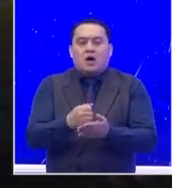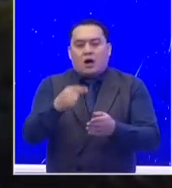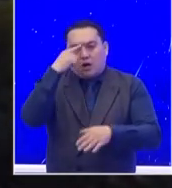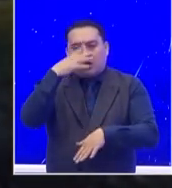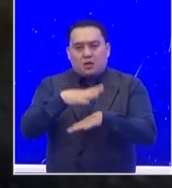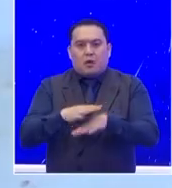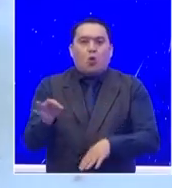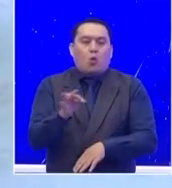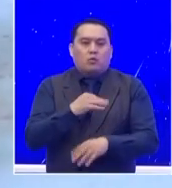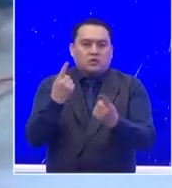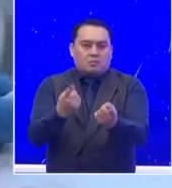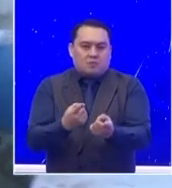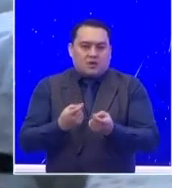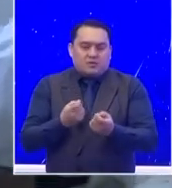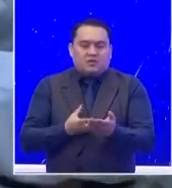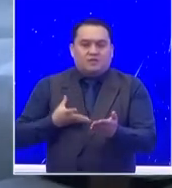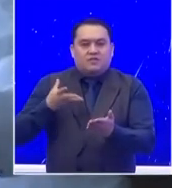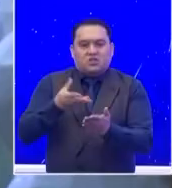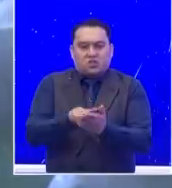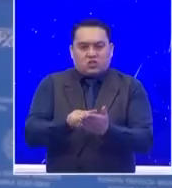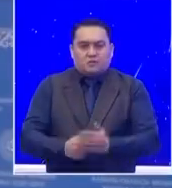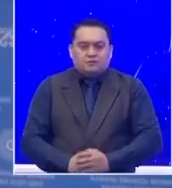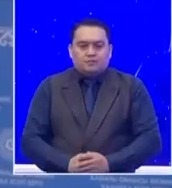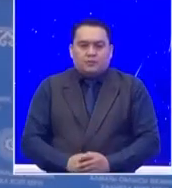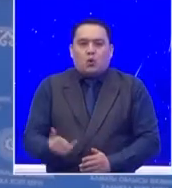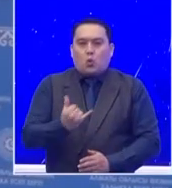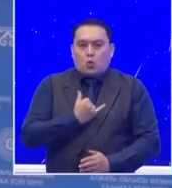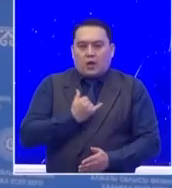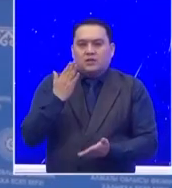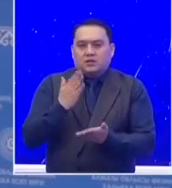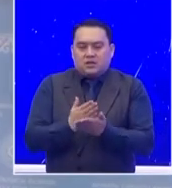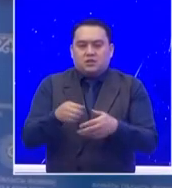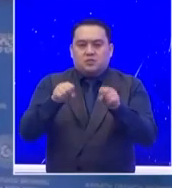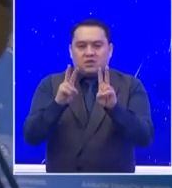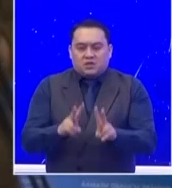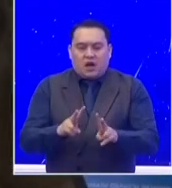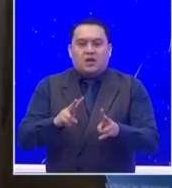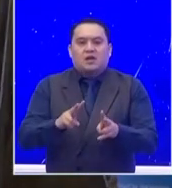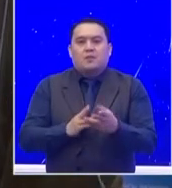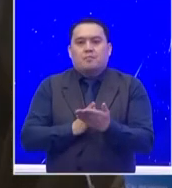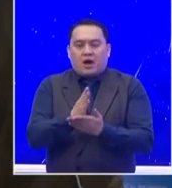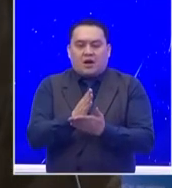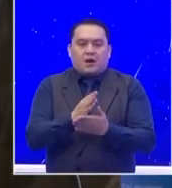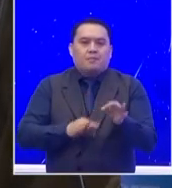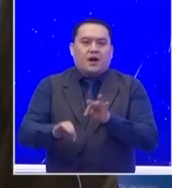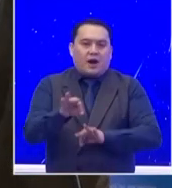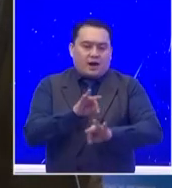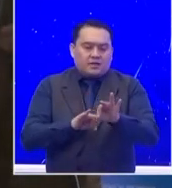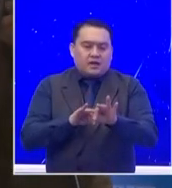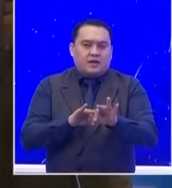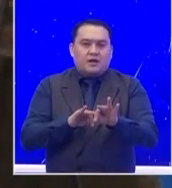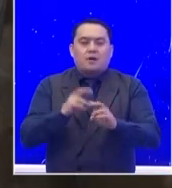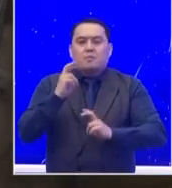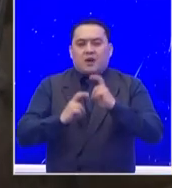акима области при привлечении инвестиций. У нас есть инвестиционный портфель. В разных направлениях, и в промышленности,